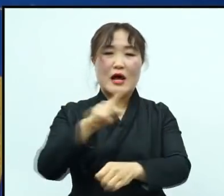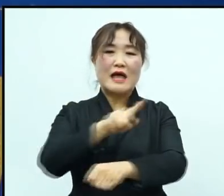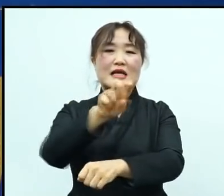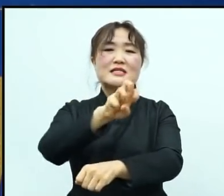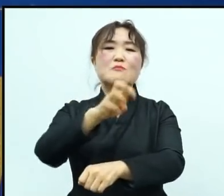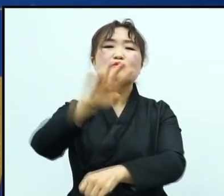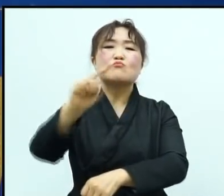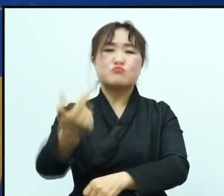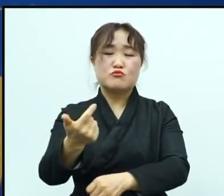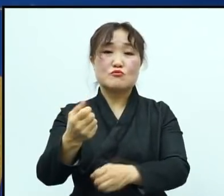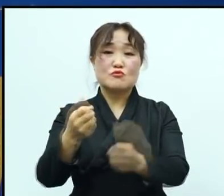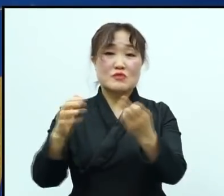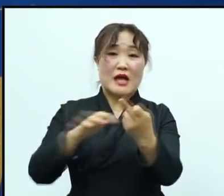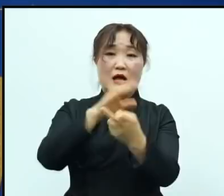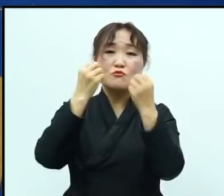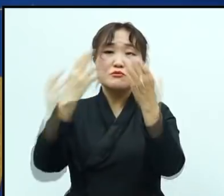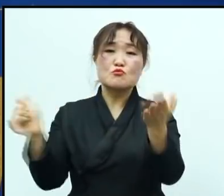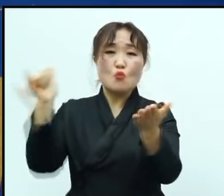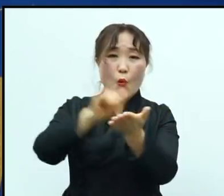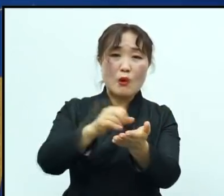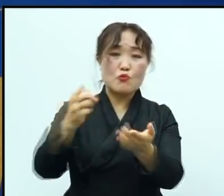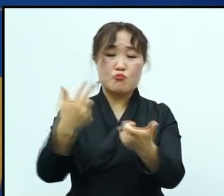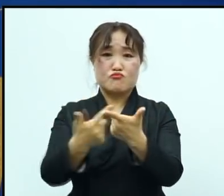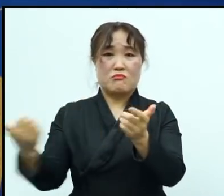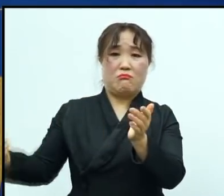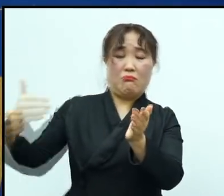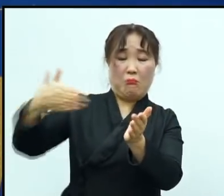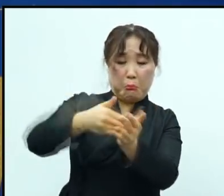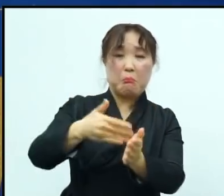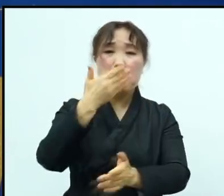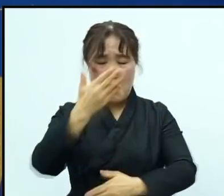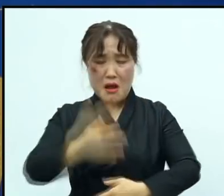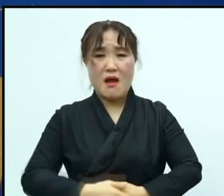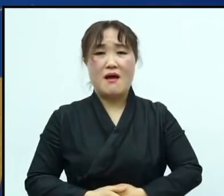30분이면은 가덕 신공항과 부산 시내에 도착할 수가 있습니다.